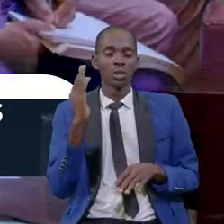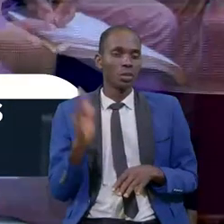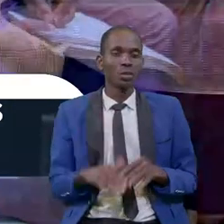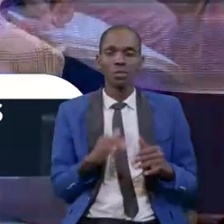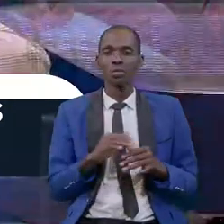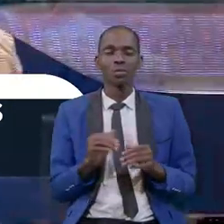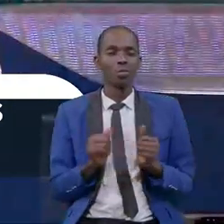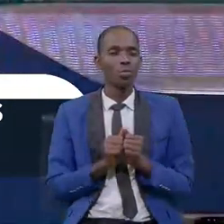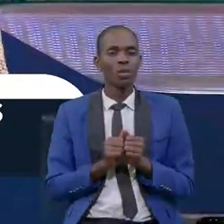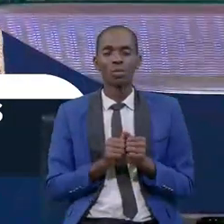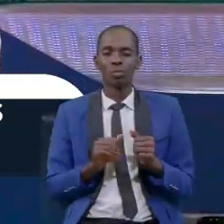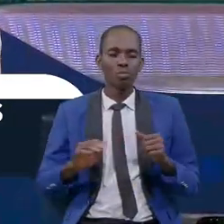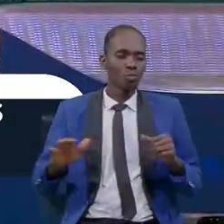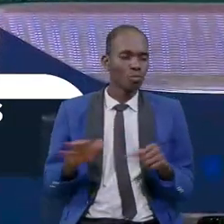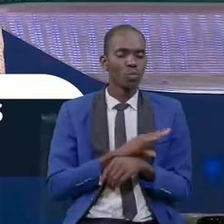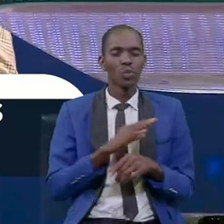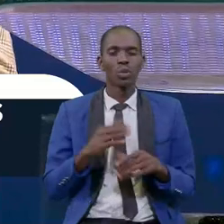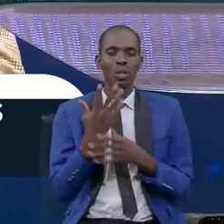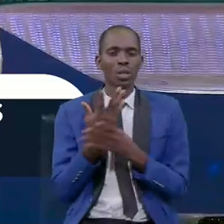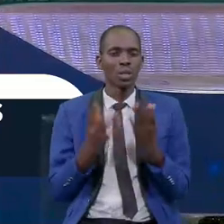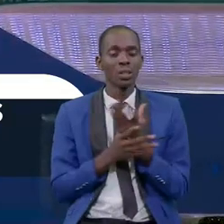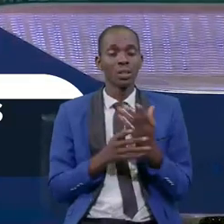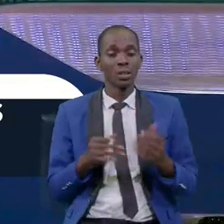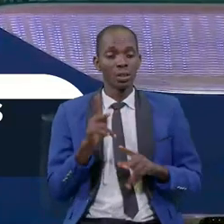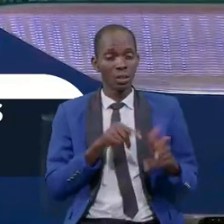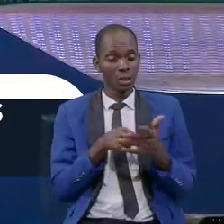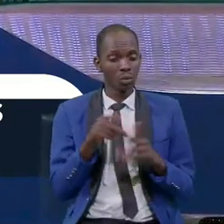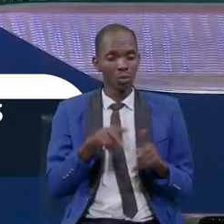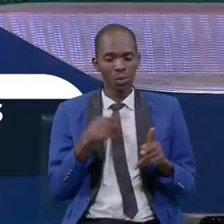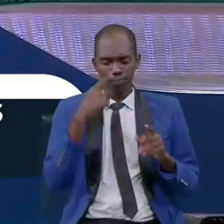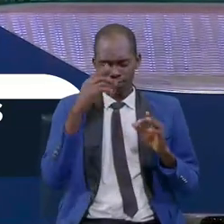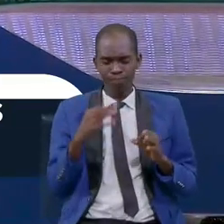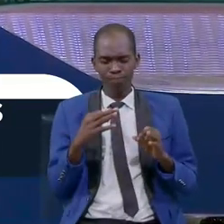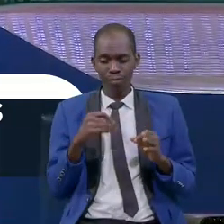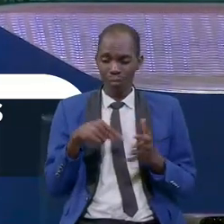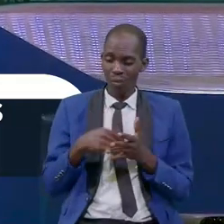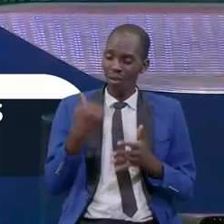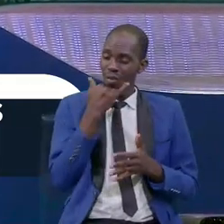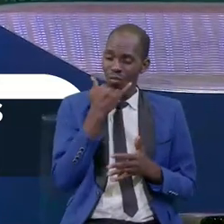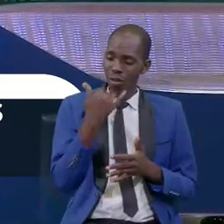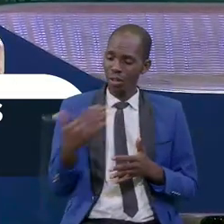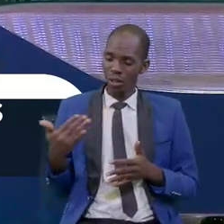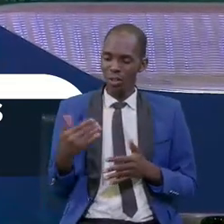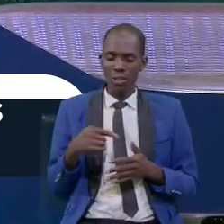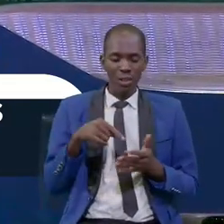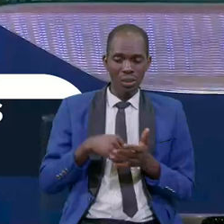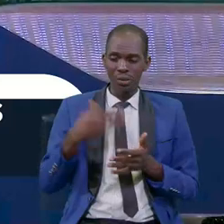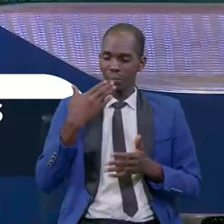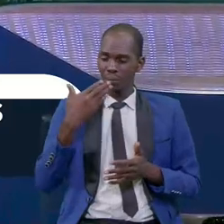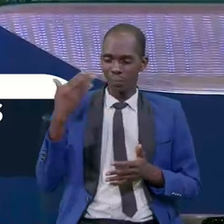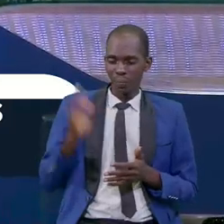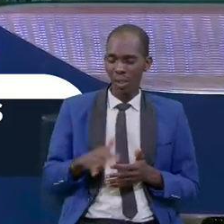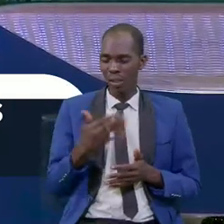faire quelque chose d'une main, mais vont dire que ceci doit être fait. Et cette iniquité,